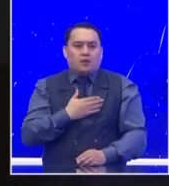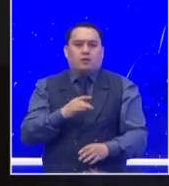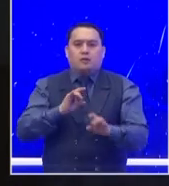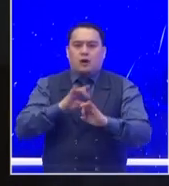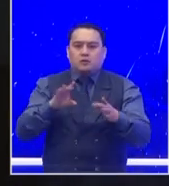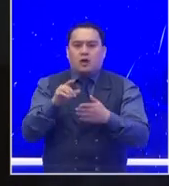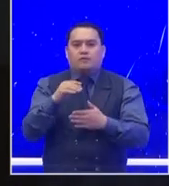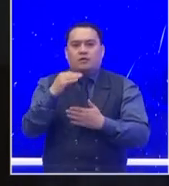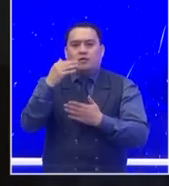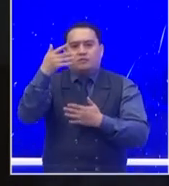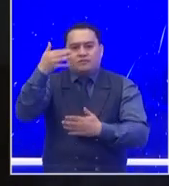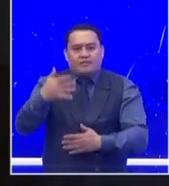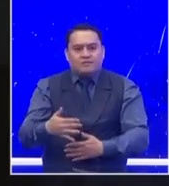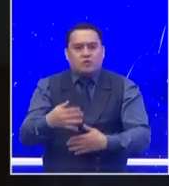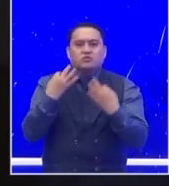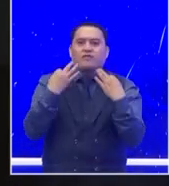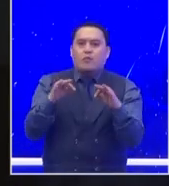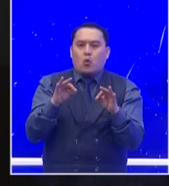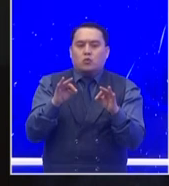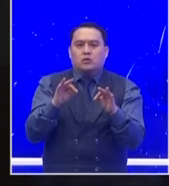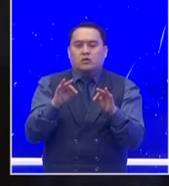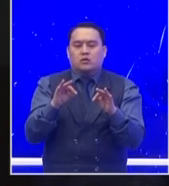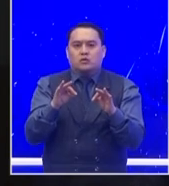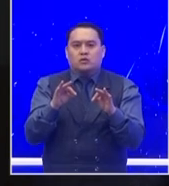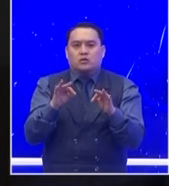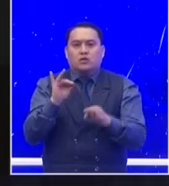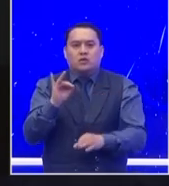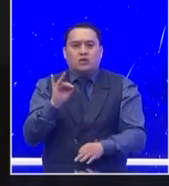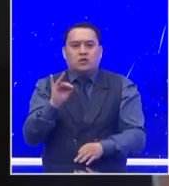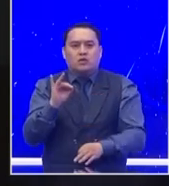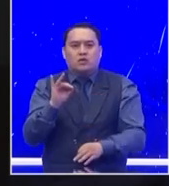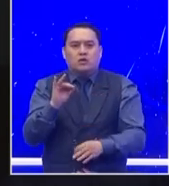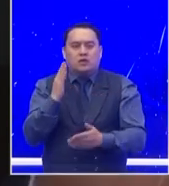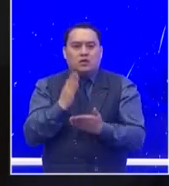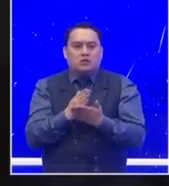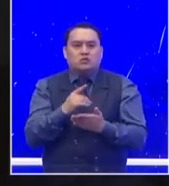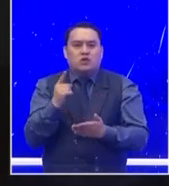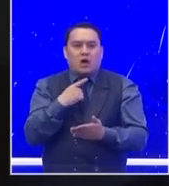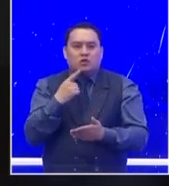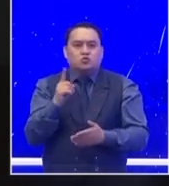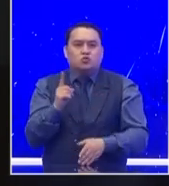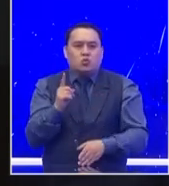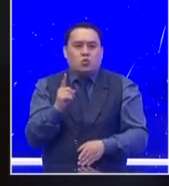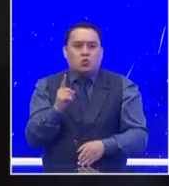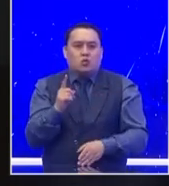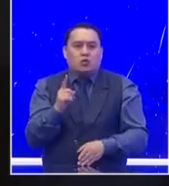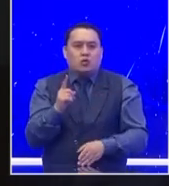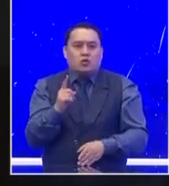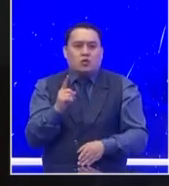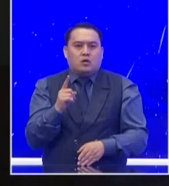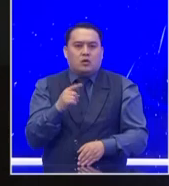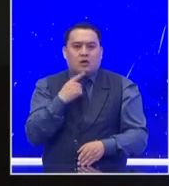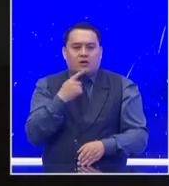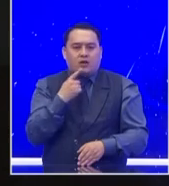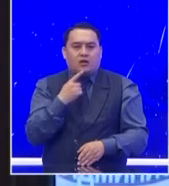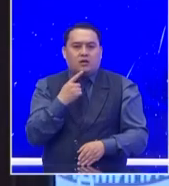высказываться именно свободным языком, им их уже не скажешь там, им, это говори, это не говори